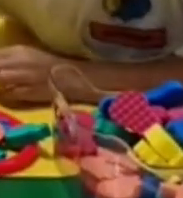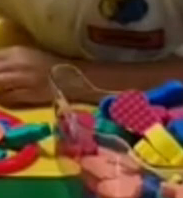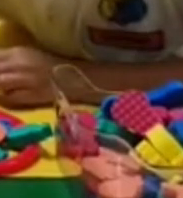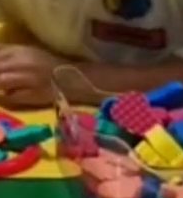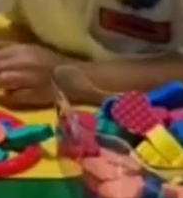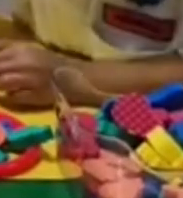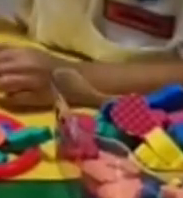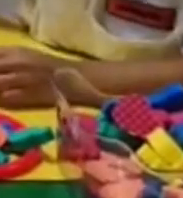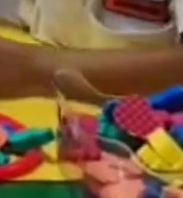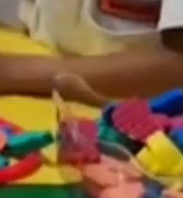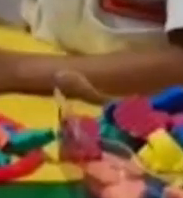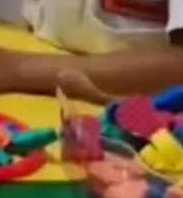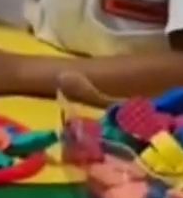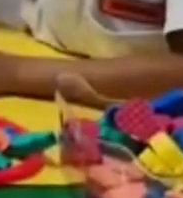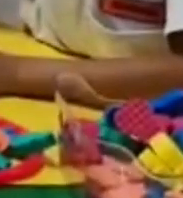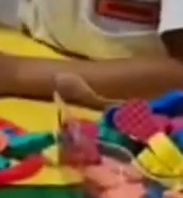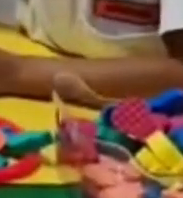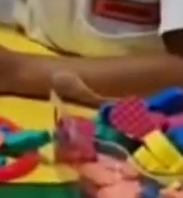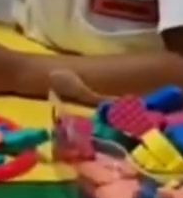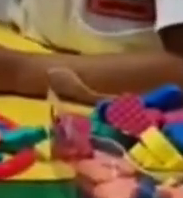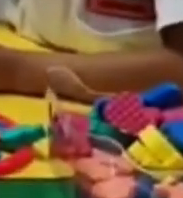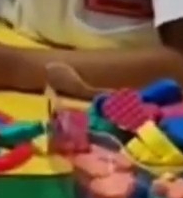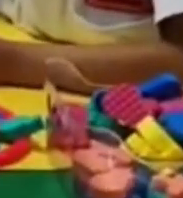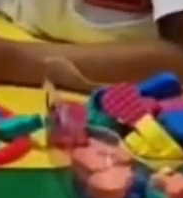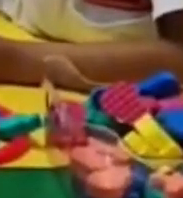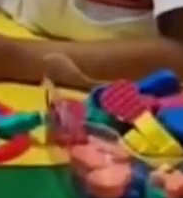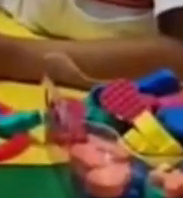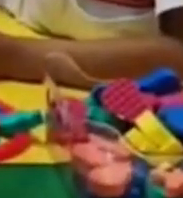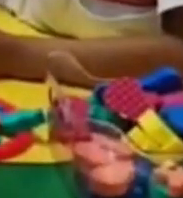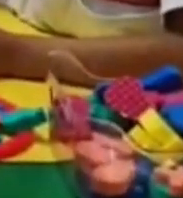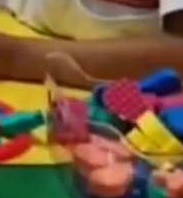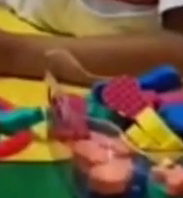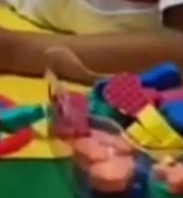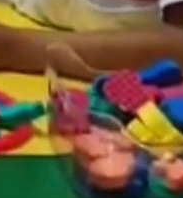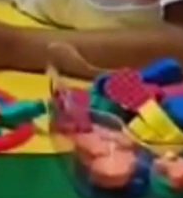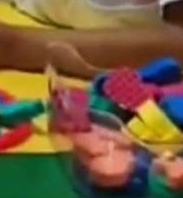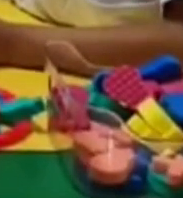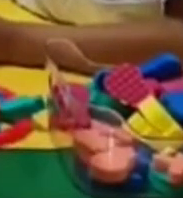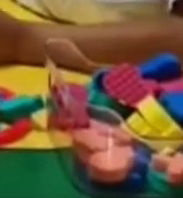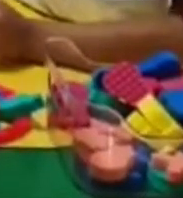4. Mama, teman saya,